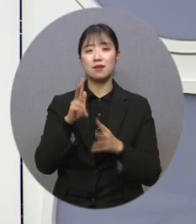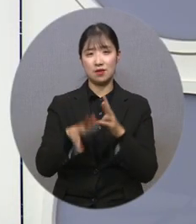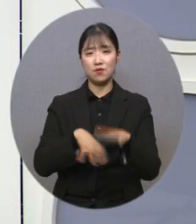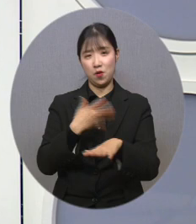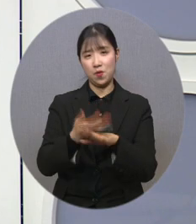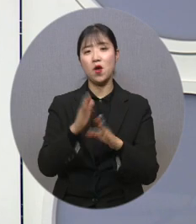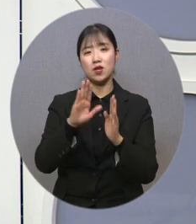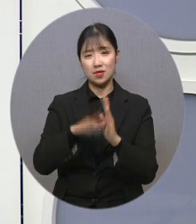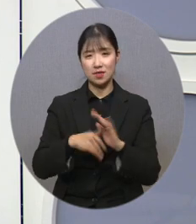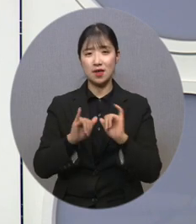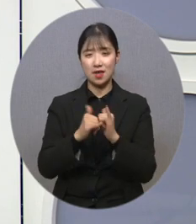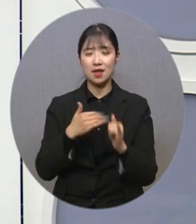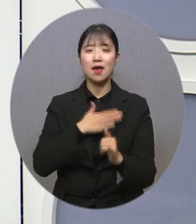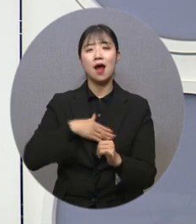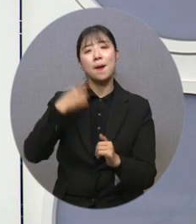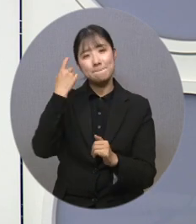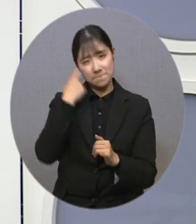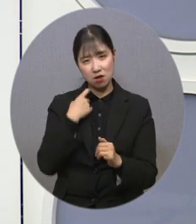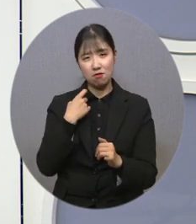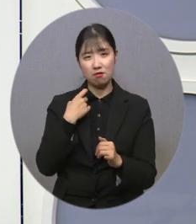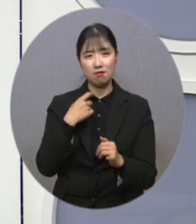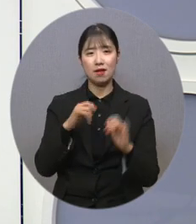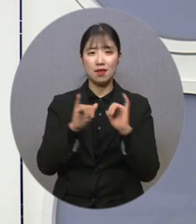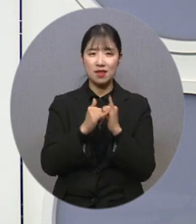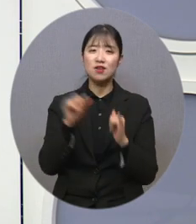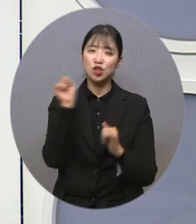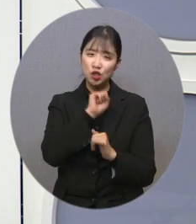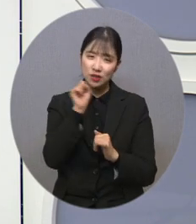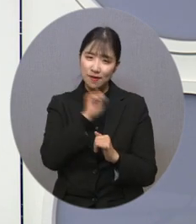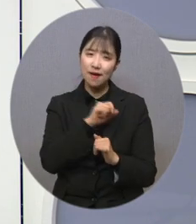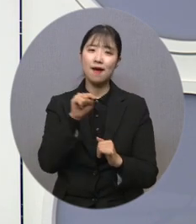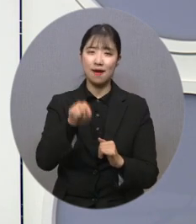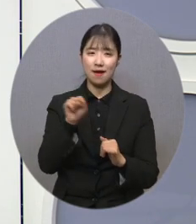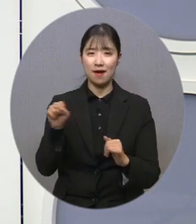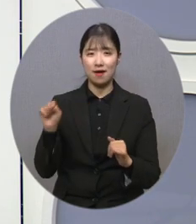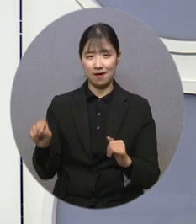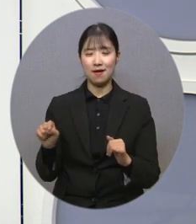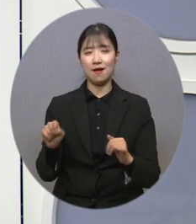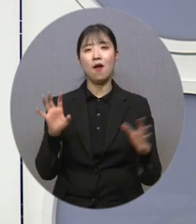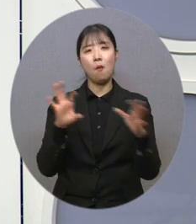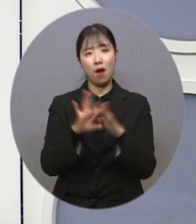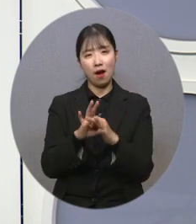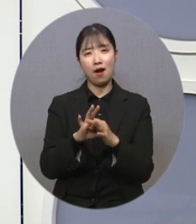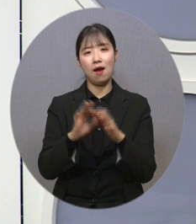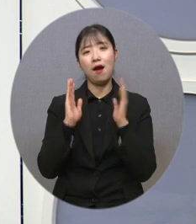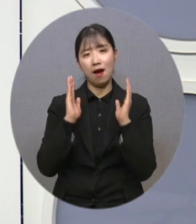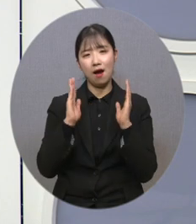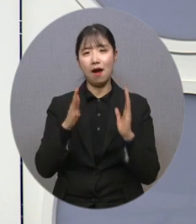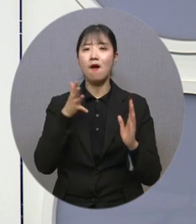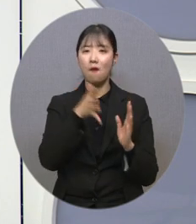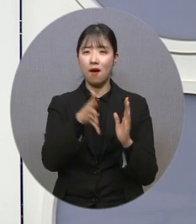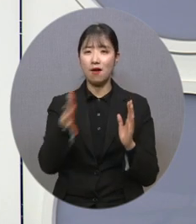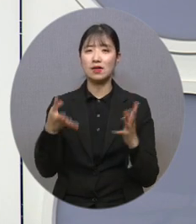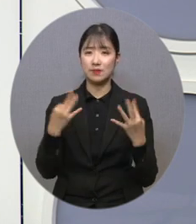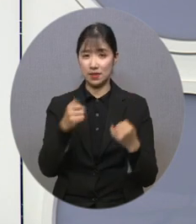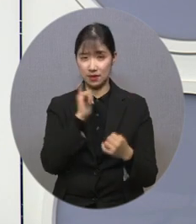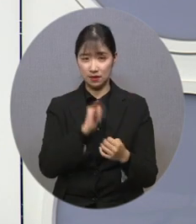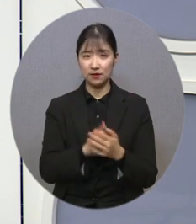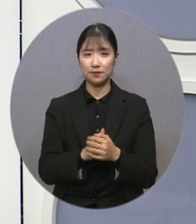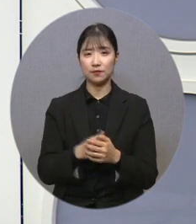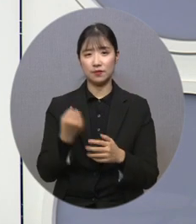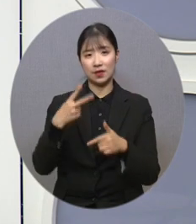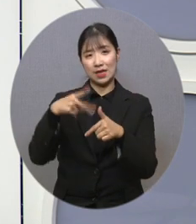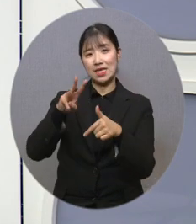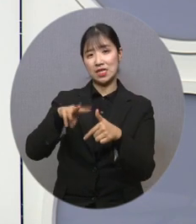산업혁명 시대에 인간의 감성을, 인간의 취향이나 이런 것을 하는 학과들이 상당히 많이 있고요. 우리